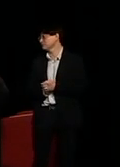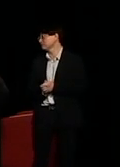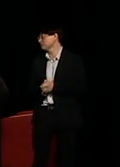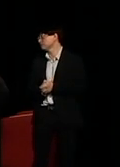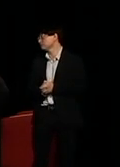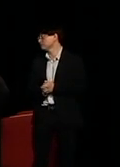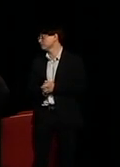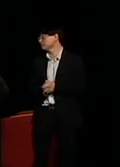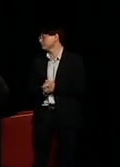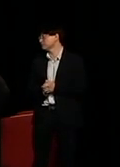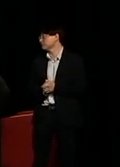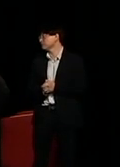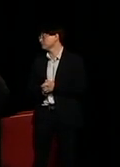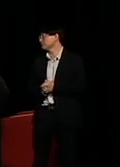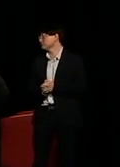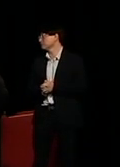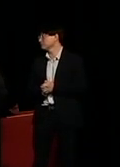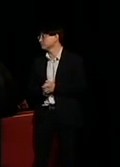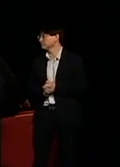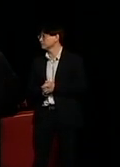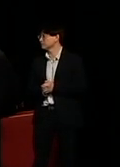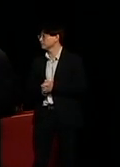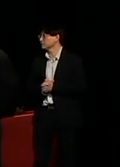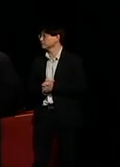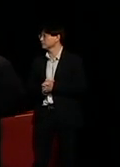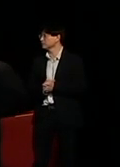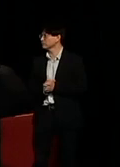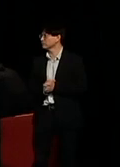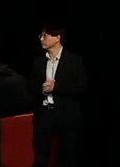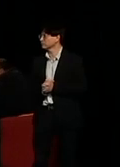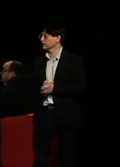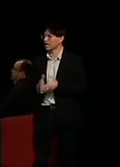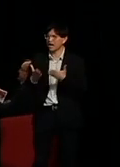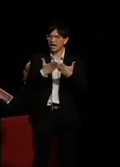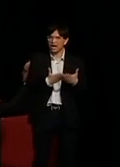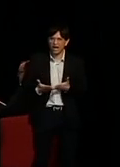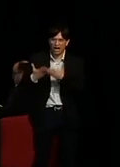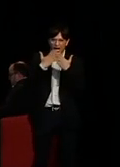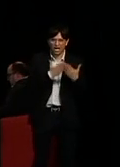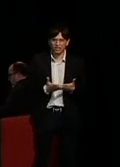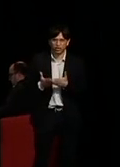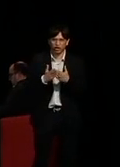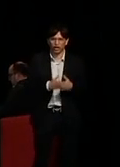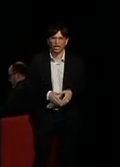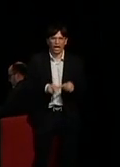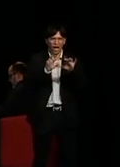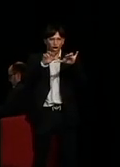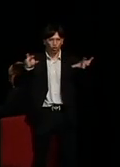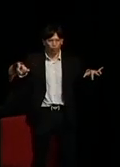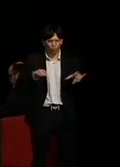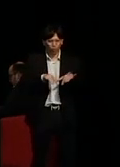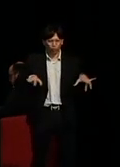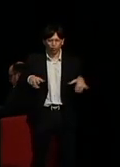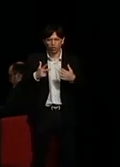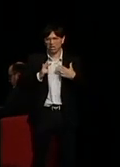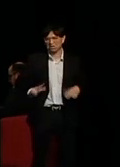ma per dire che è il formato normale quello che si può sia leggere al computer tranquillamente forse